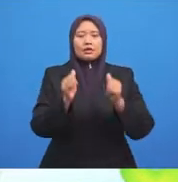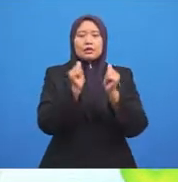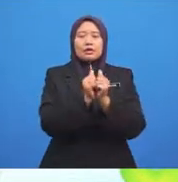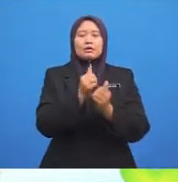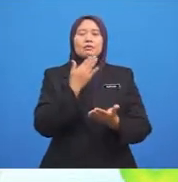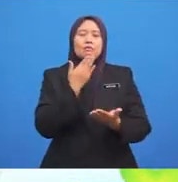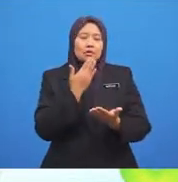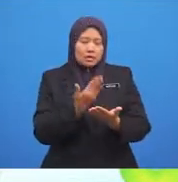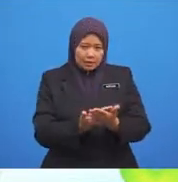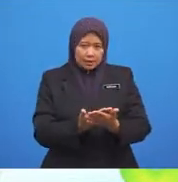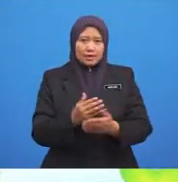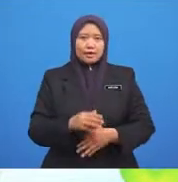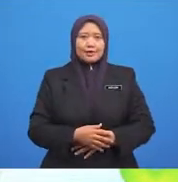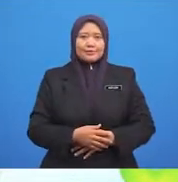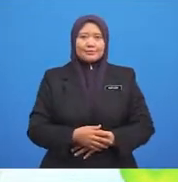sekali.